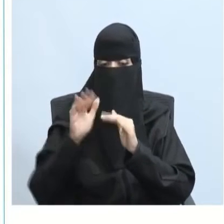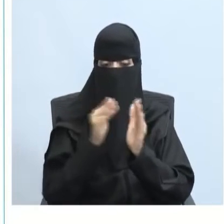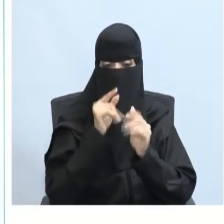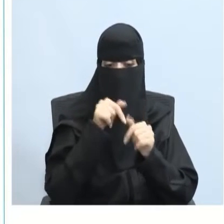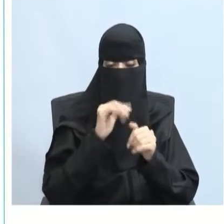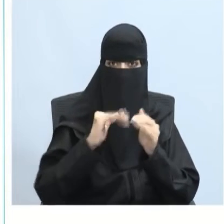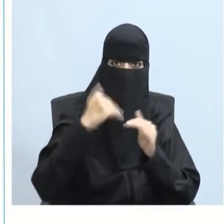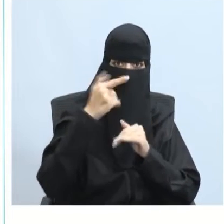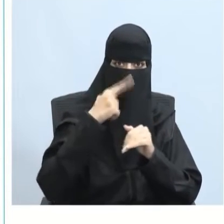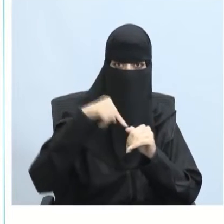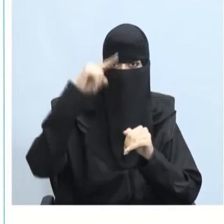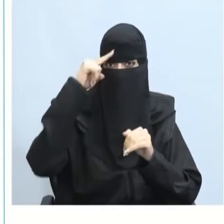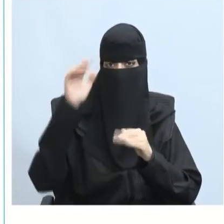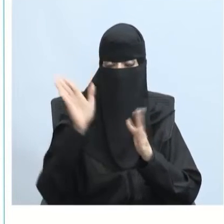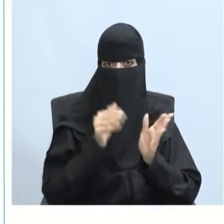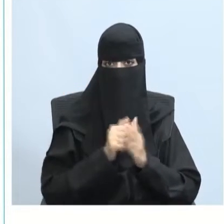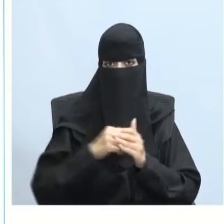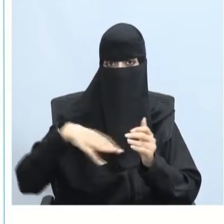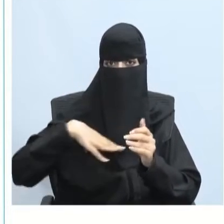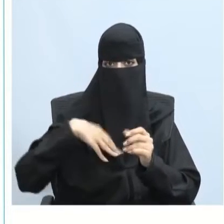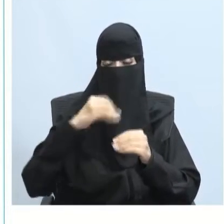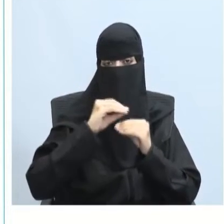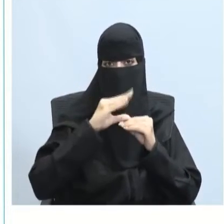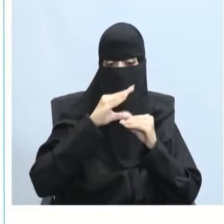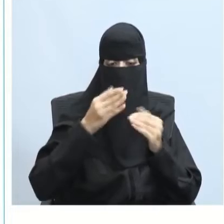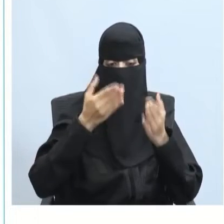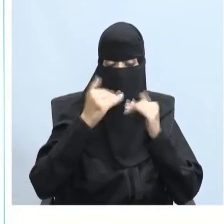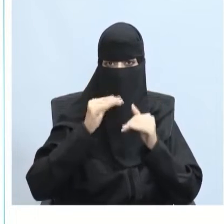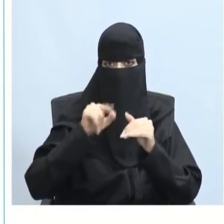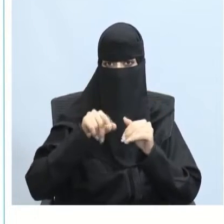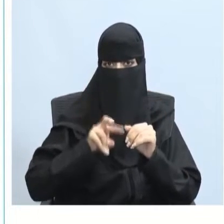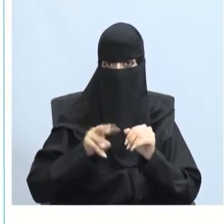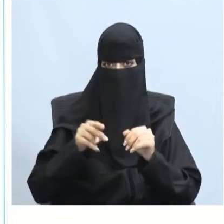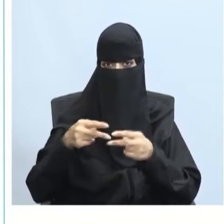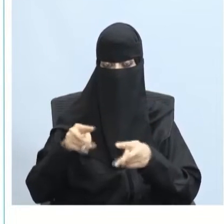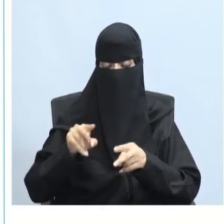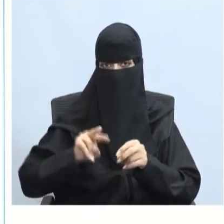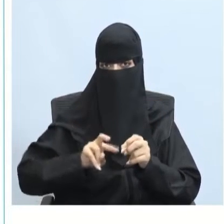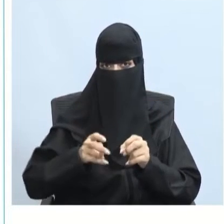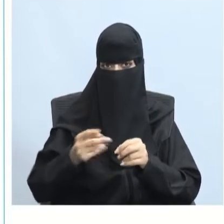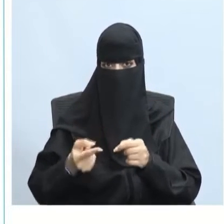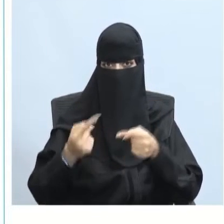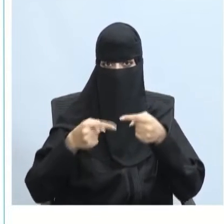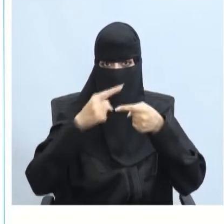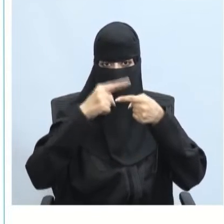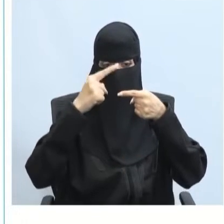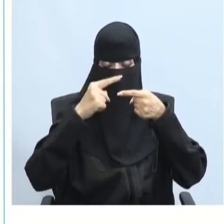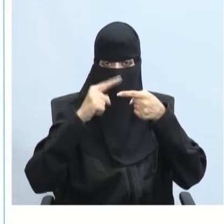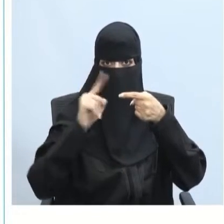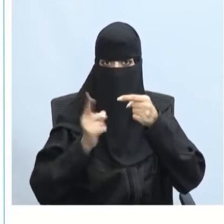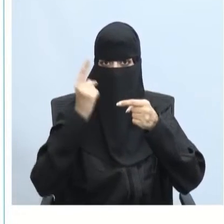وقت لاحق على سبيل المثال مدير المشروع ثم اضغط على مفتاح تاب لاضافه البقيه بقيه